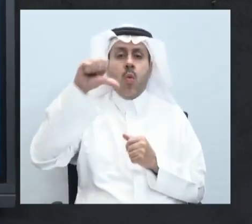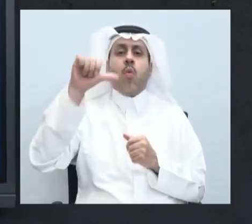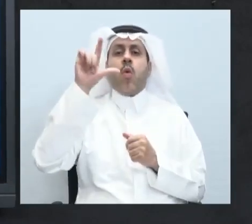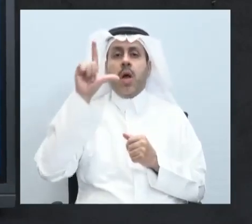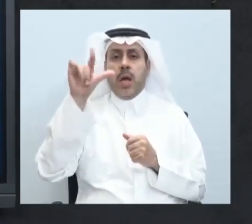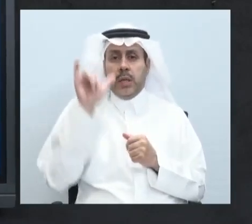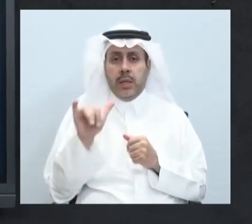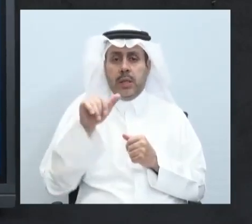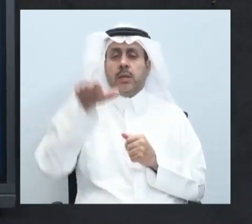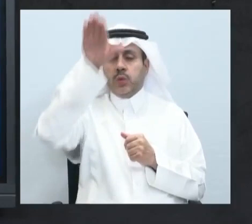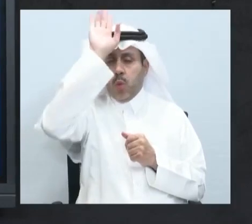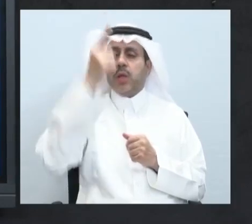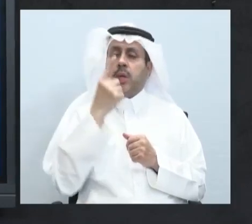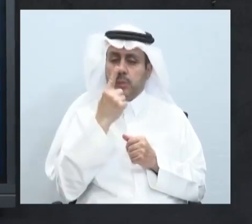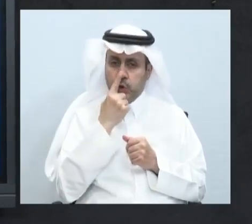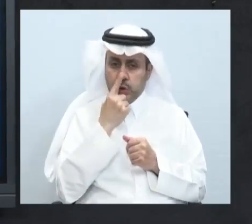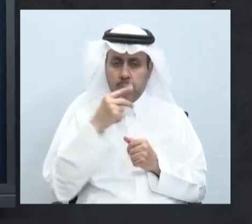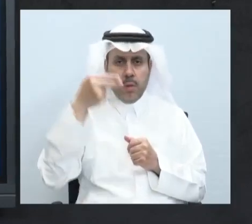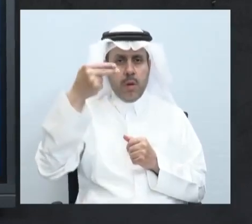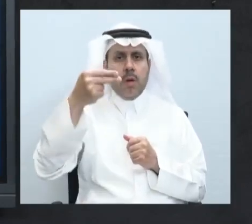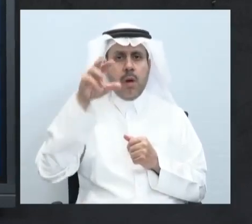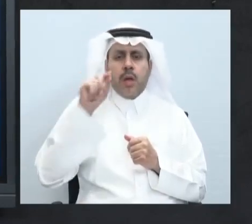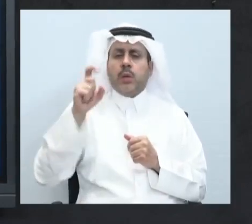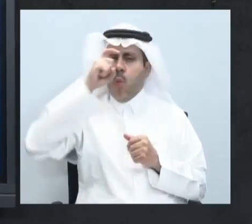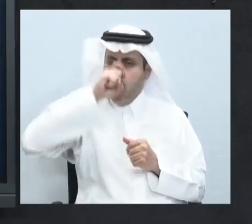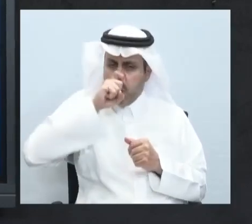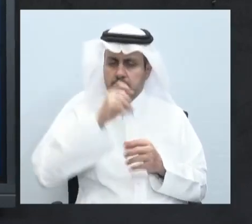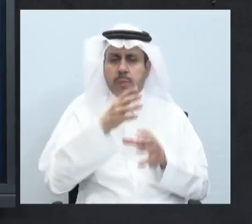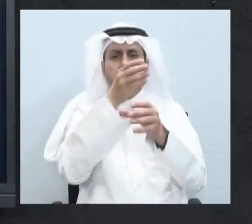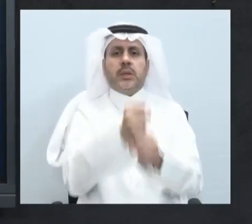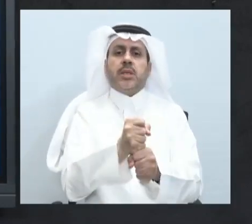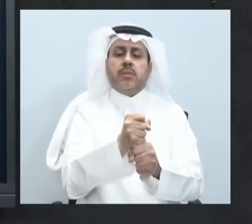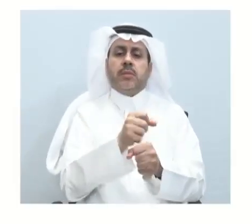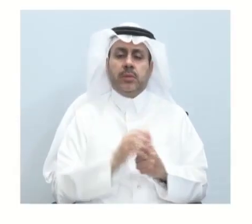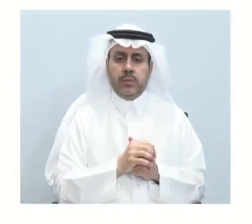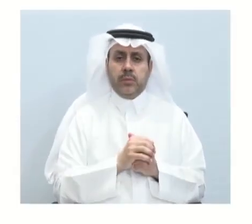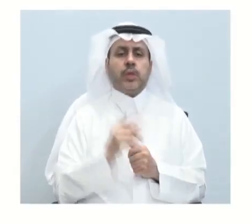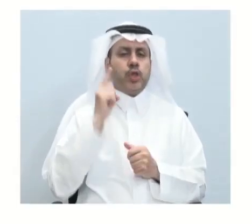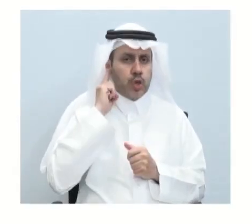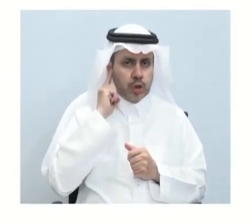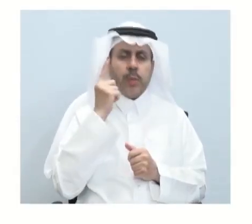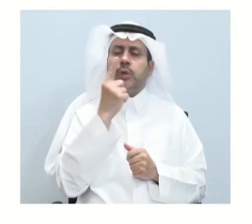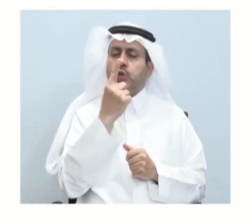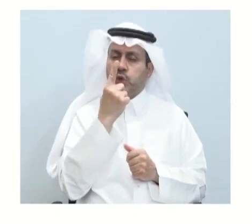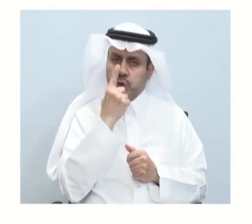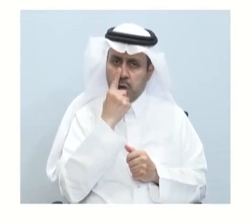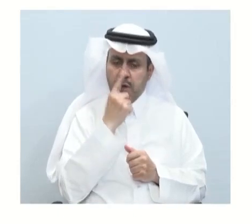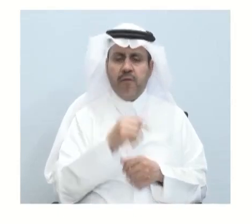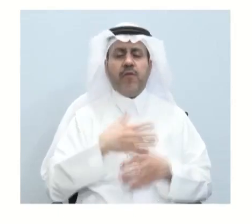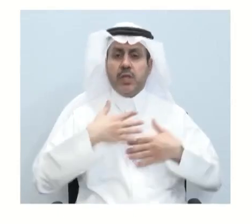فيجب علينا العهد الذي نلتزم به طيب ما هو هذا العهد بالسمع والطاعه في